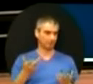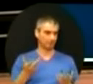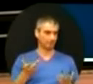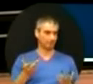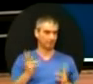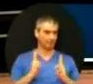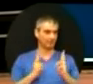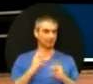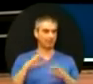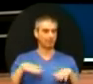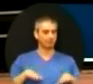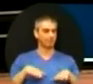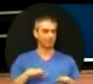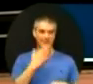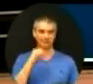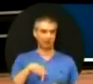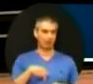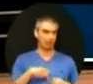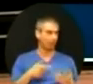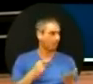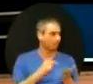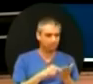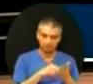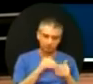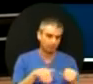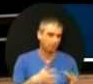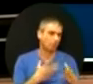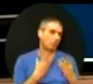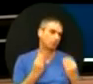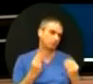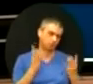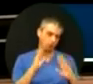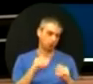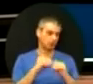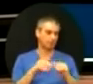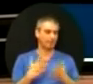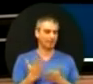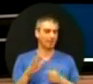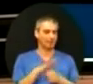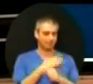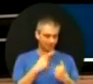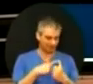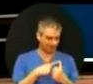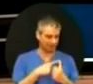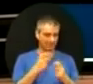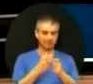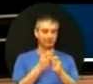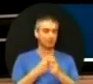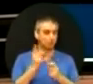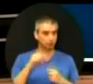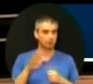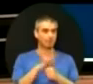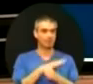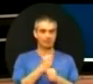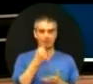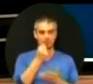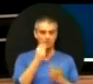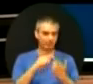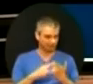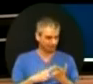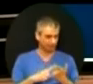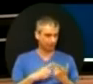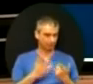לעובדים בתעשיית הטקסטיל. לכן המגבלות הן רבות, יש מגבלת מכסה לסיעות, יש מגבלה